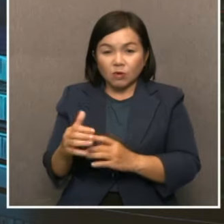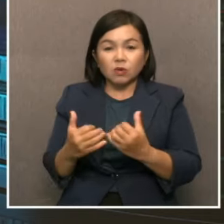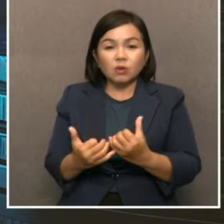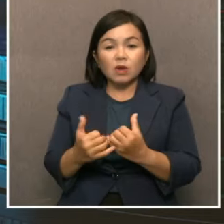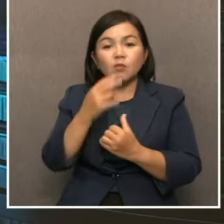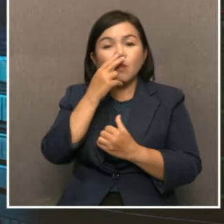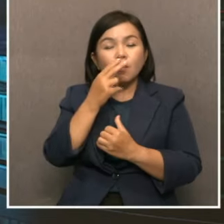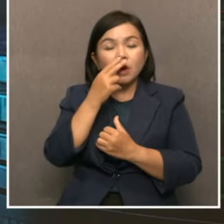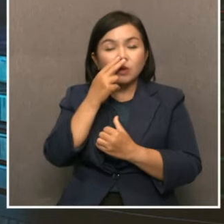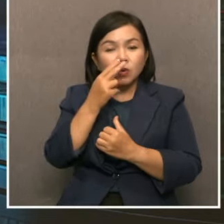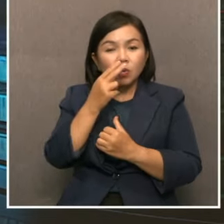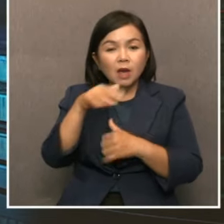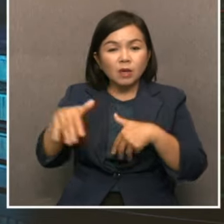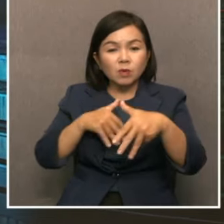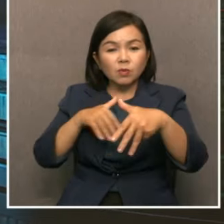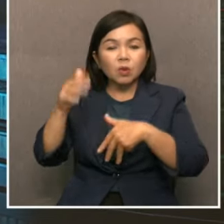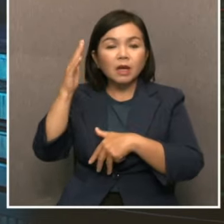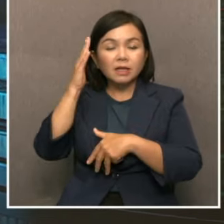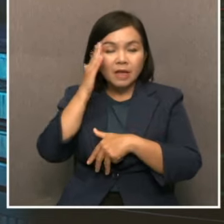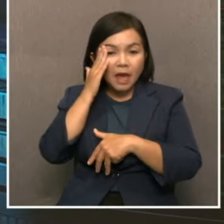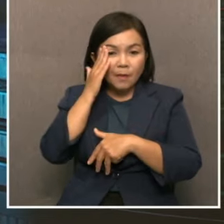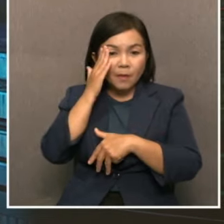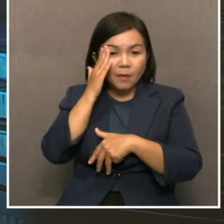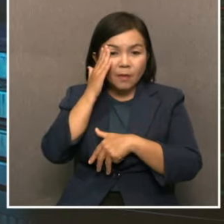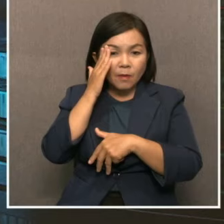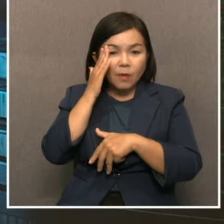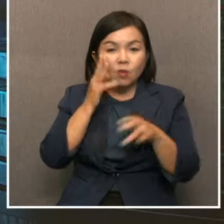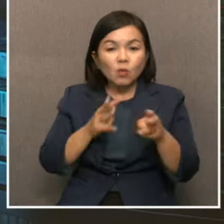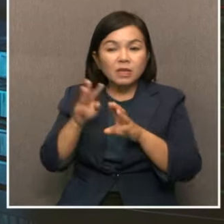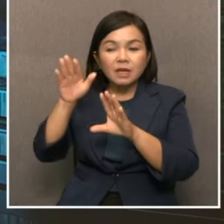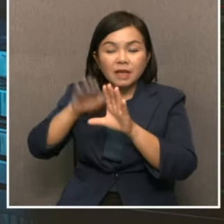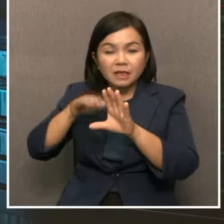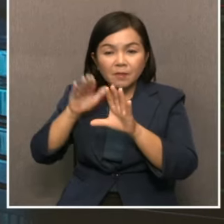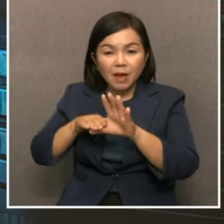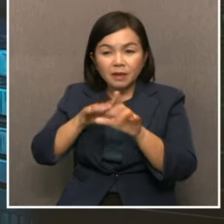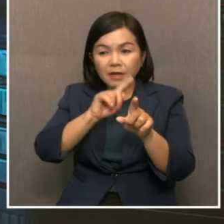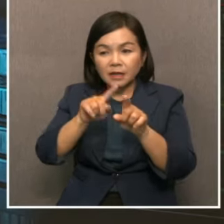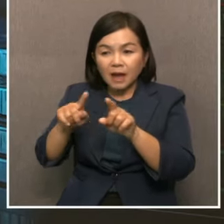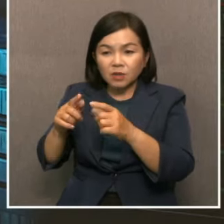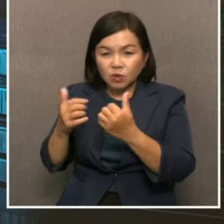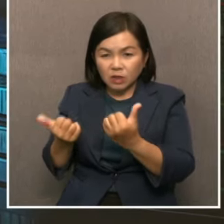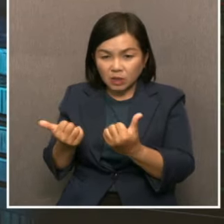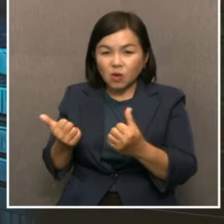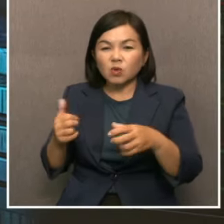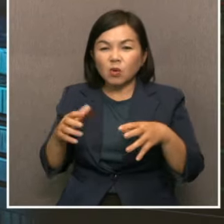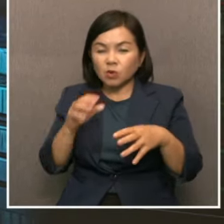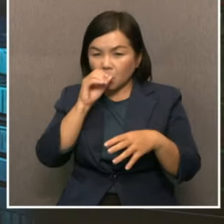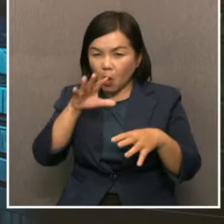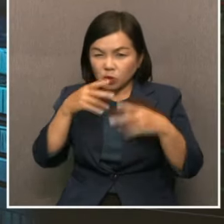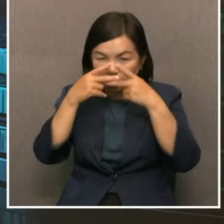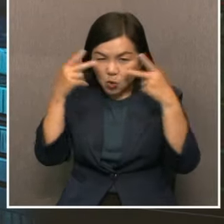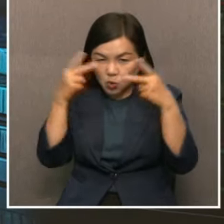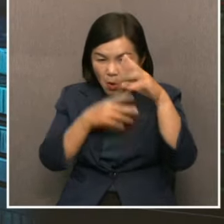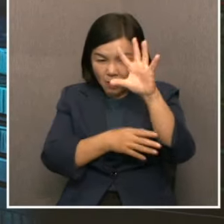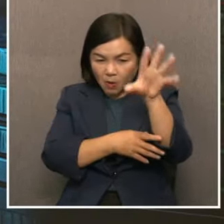มาเน้นย้ำคุณผู้ชมอีกครั้งนึงนะคะสำหรับเรื่องของช่องทางการลงทะเบียนค่ะเพราะว่าล่าสุดตอนนี้ก็ต้องยอมรับนะคะว่ากลุ่มมิจฉาชี